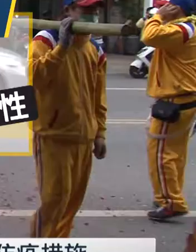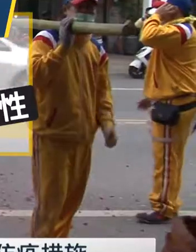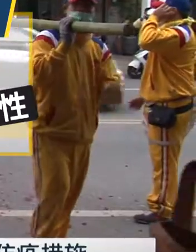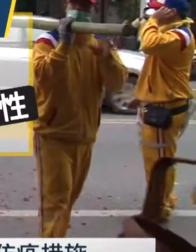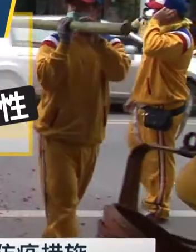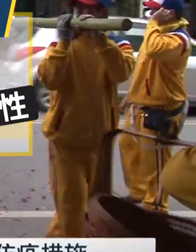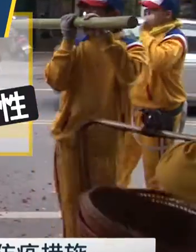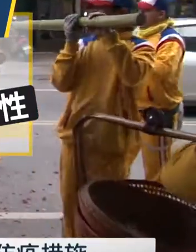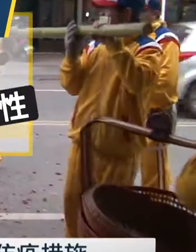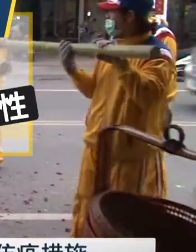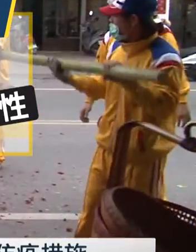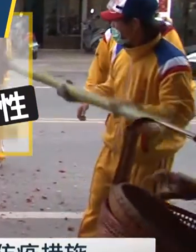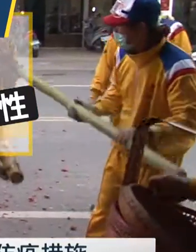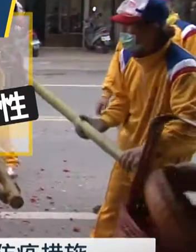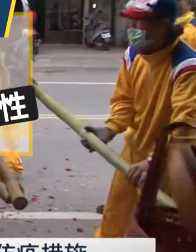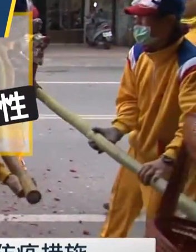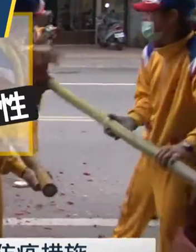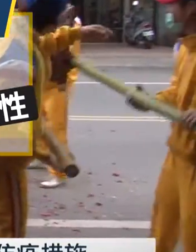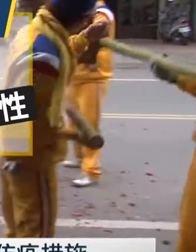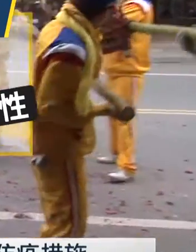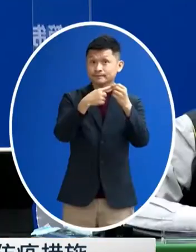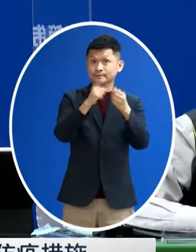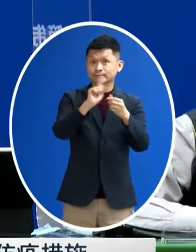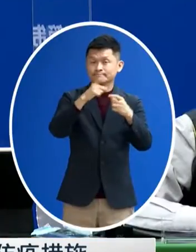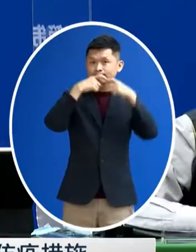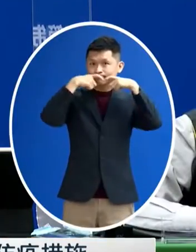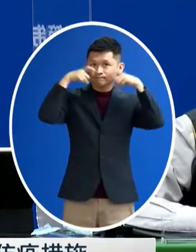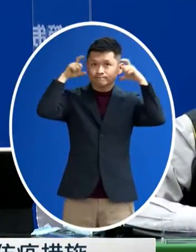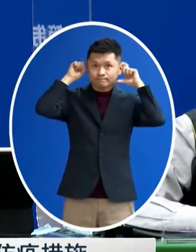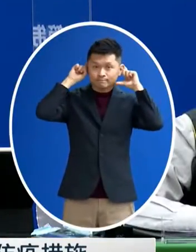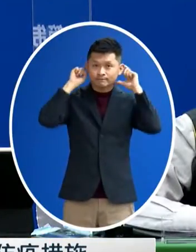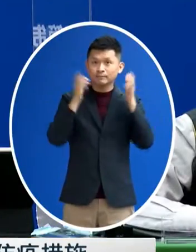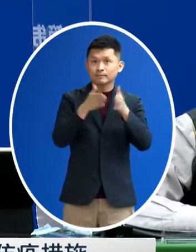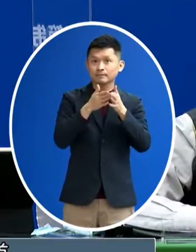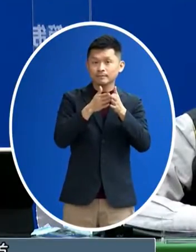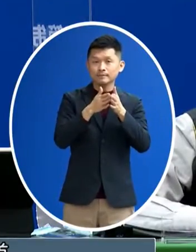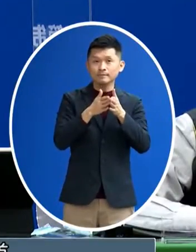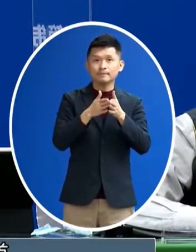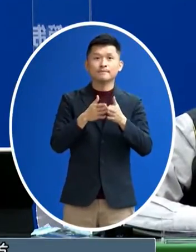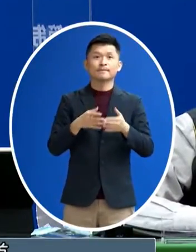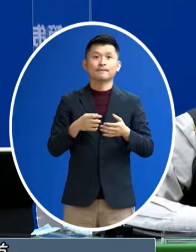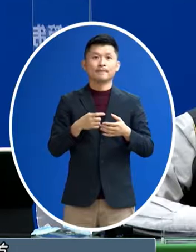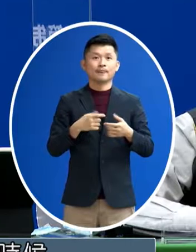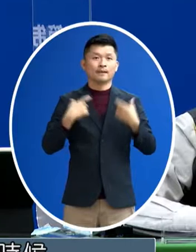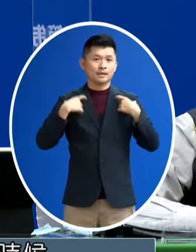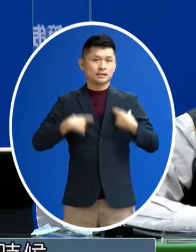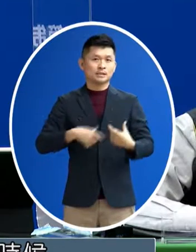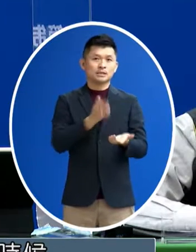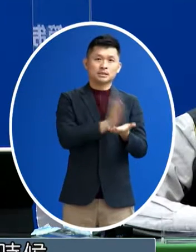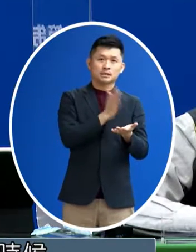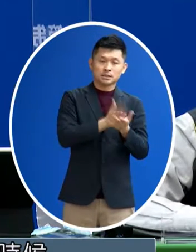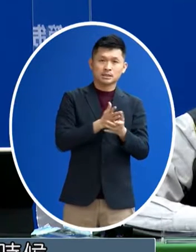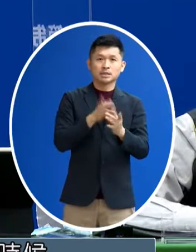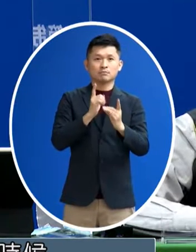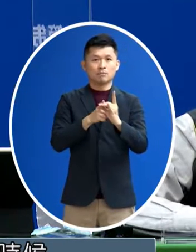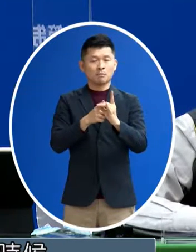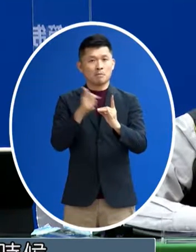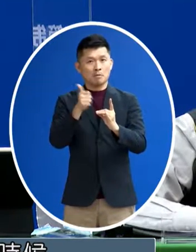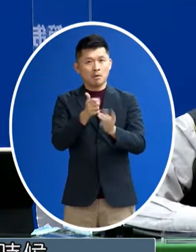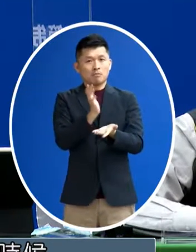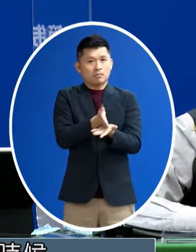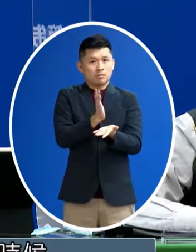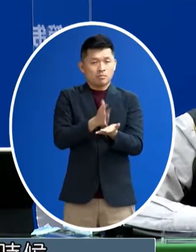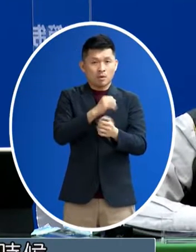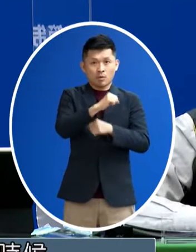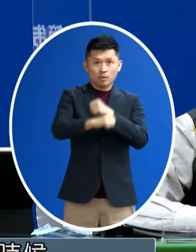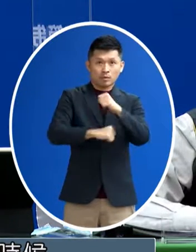挥中心强化宗教场所防疫措施。 像我们也请神职人员跟在讲道跟主持相关的这个宗教仪